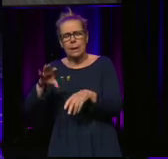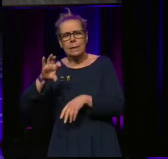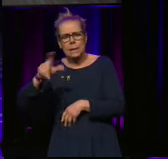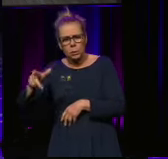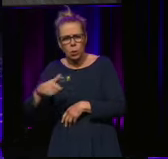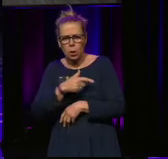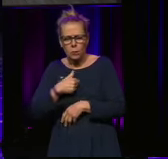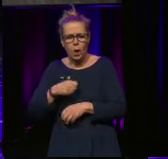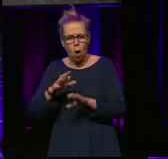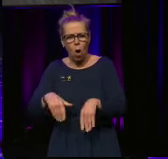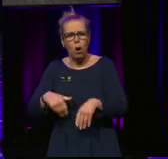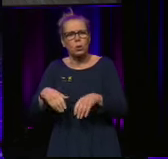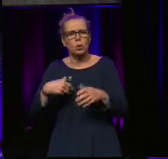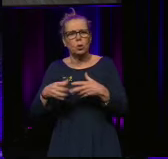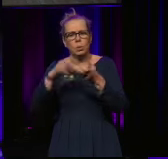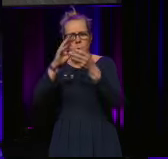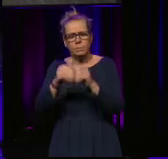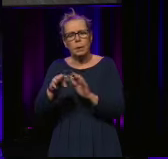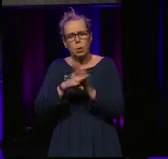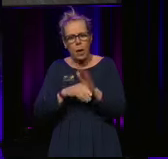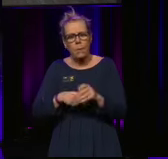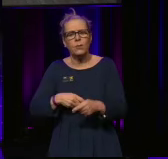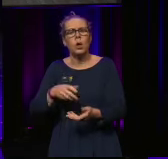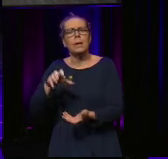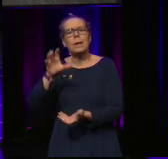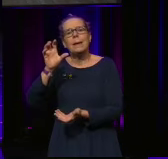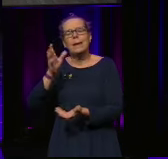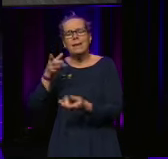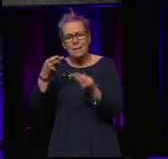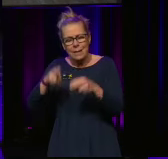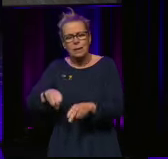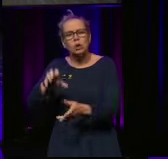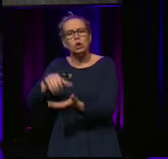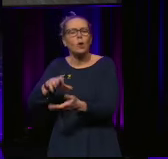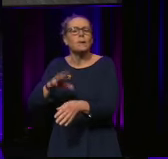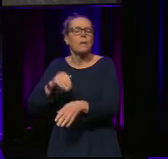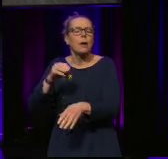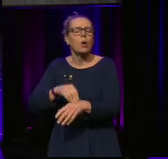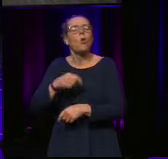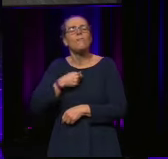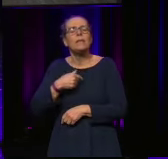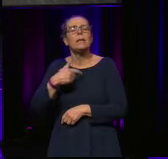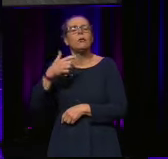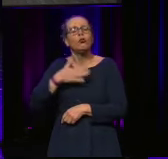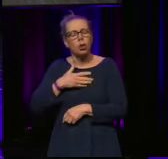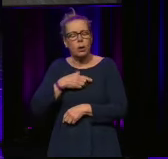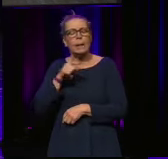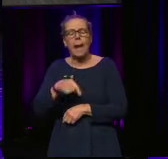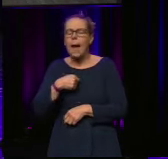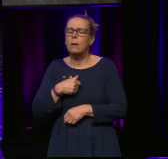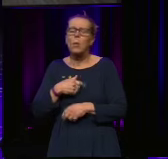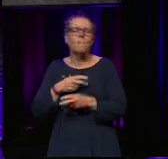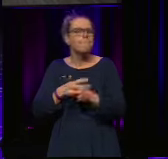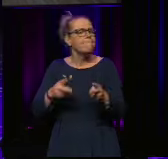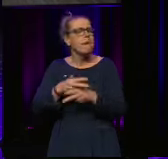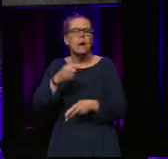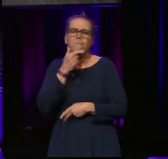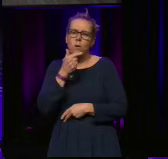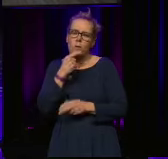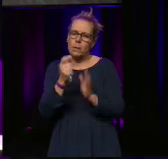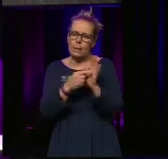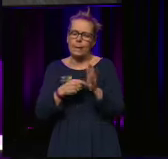Sverige, och vi anser att det här är en av de farligaste regler vi har. Om vi skulle